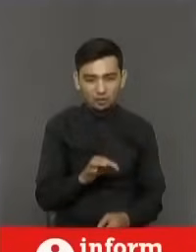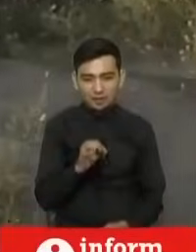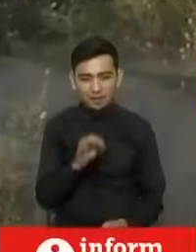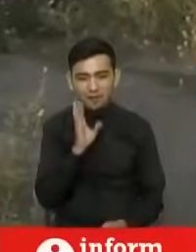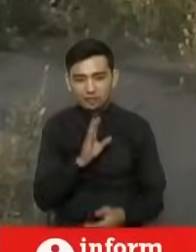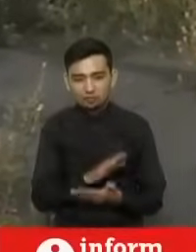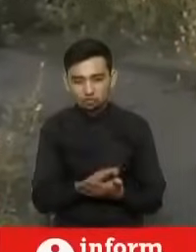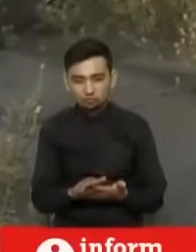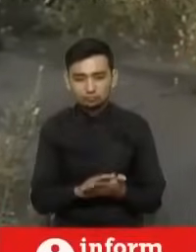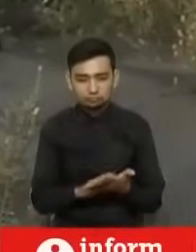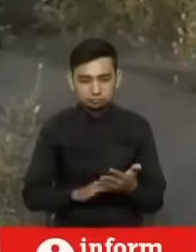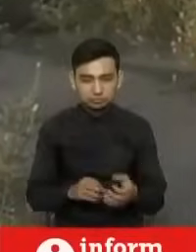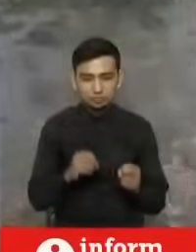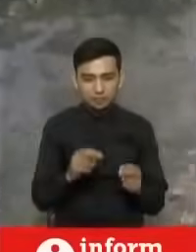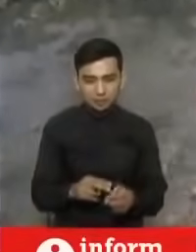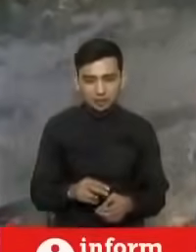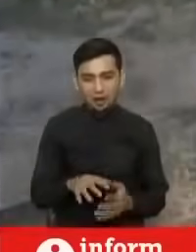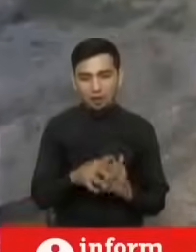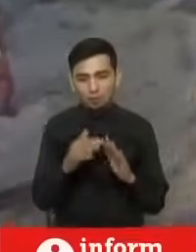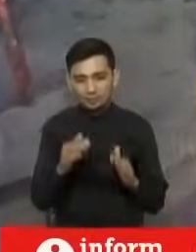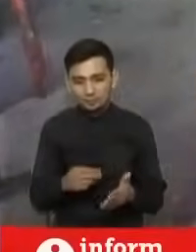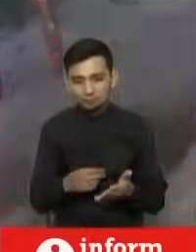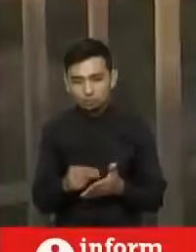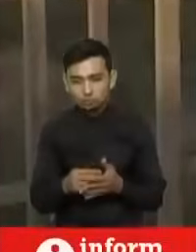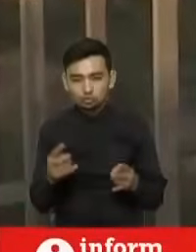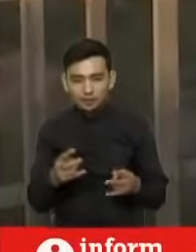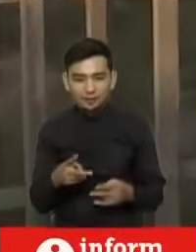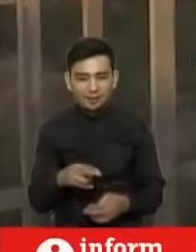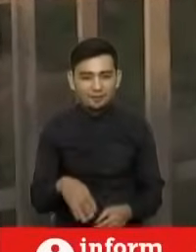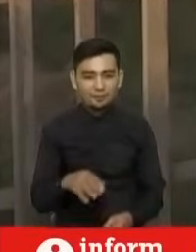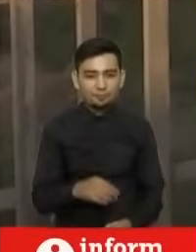воды очищаются и подаются сельчанам, полностью пригодными для их нужд.